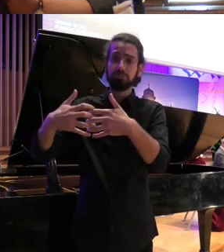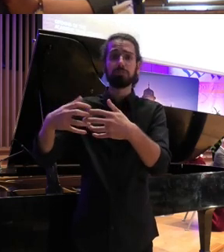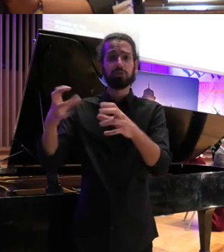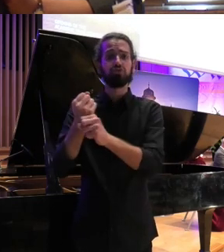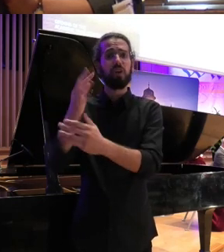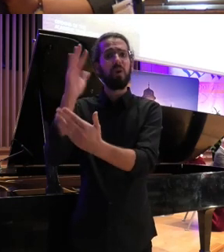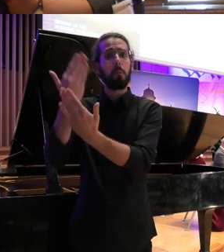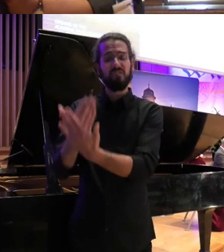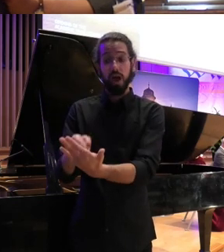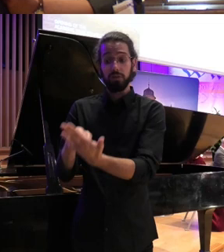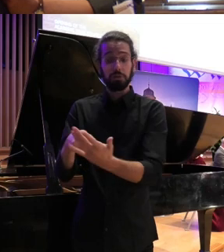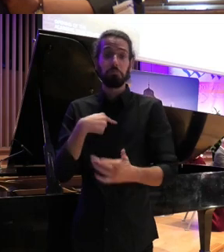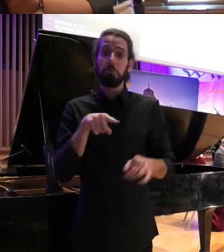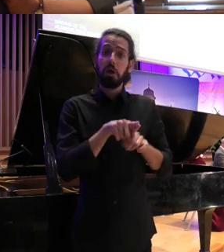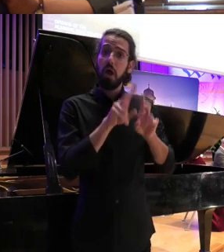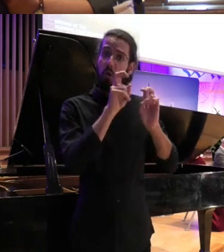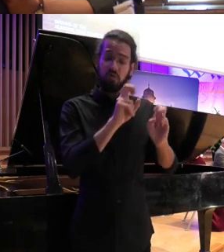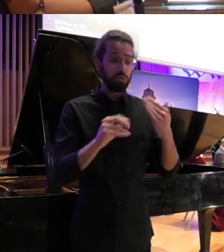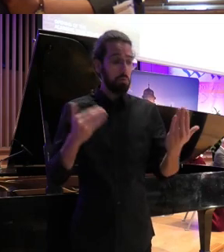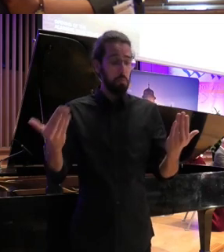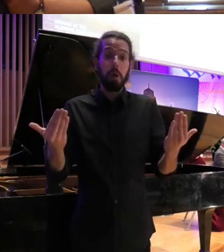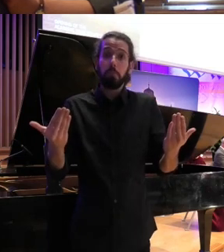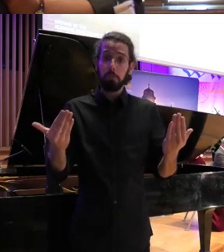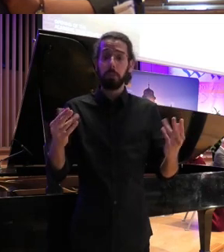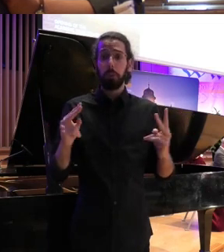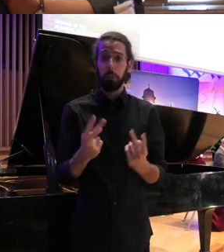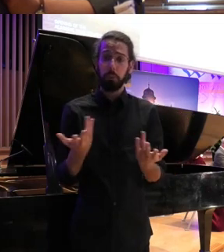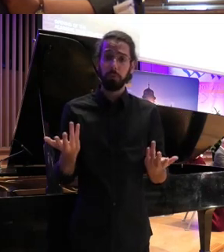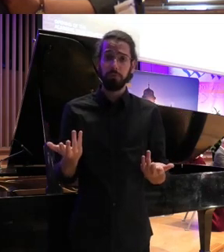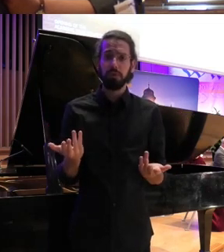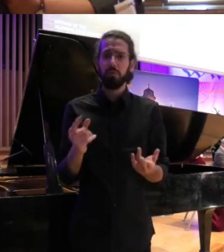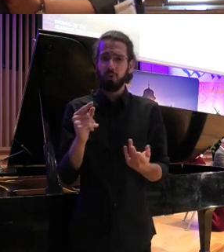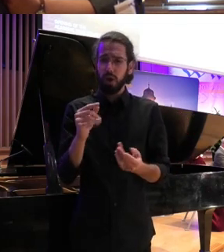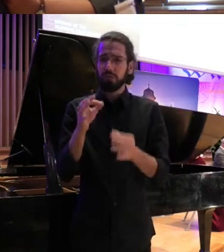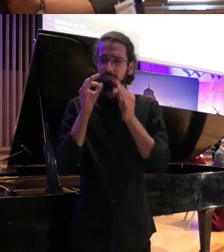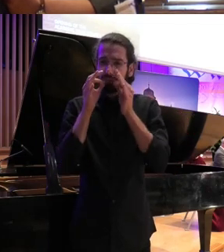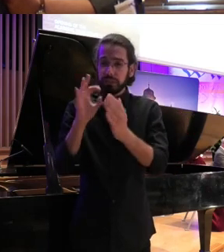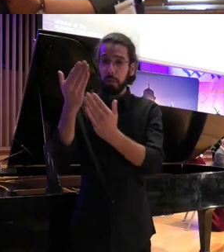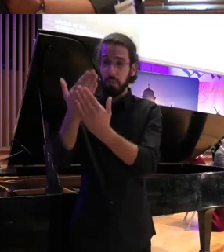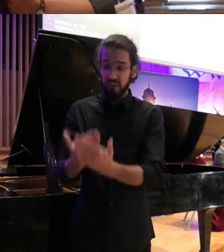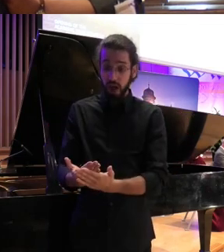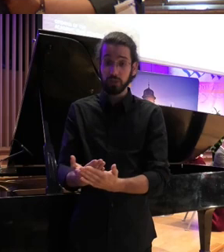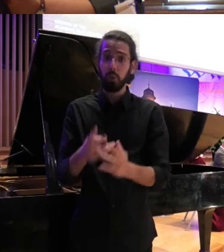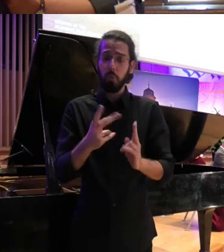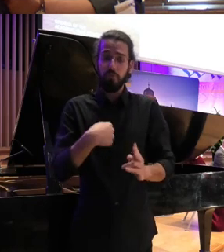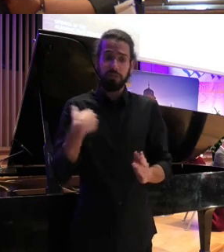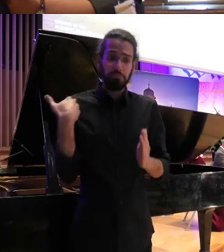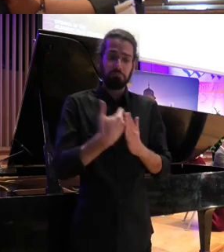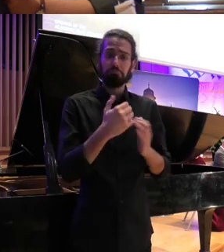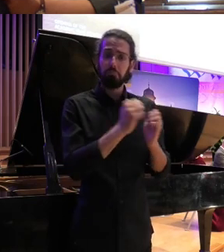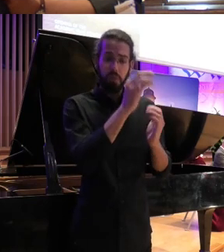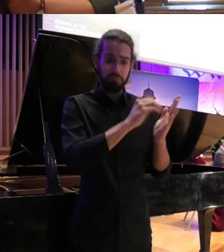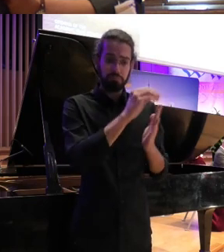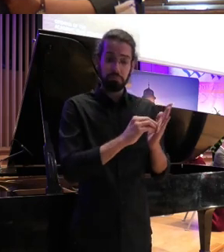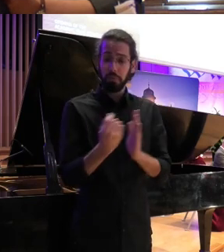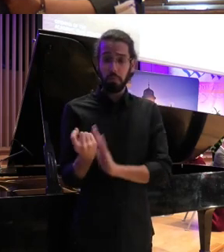aktuellen Forschung vorkommen, zu formalisieren. Also wirklich alle Beweisschritte ganz exakt nachzuprüfen, dass eins wirklich aus dem anderen folgt. Das war